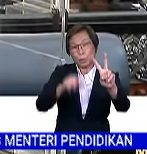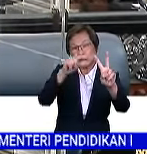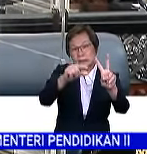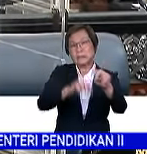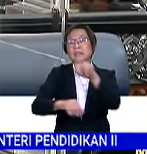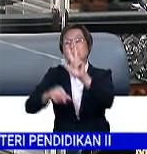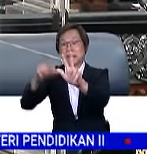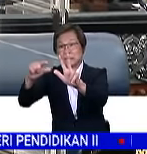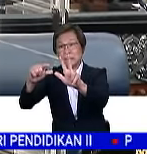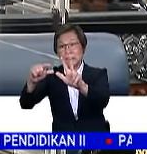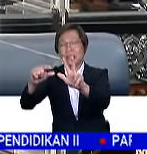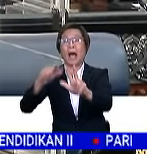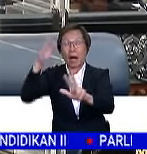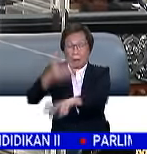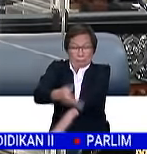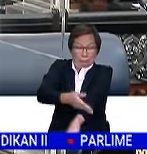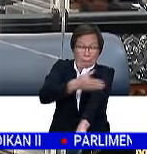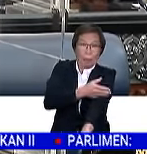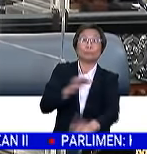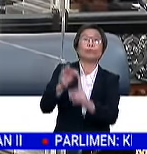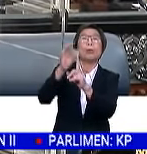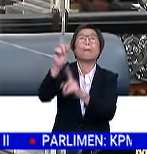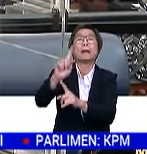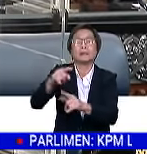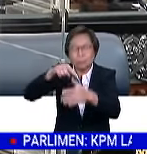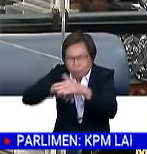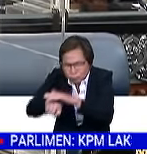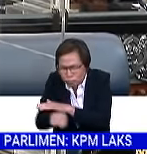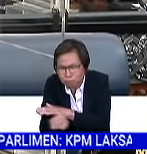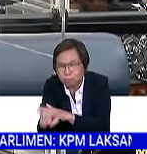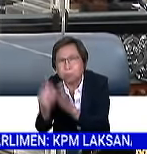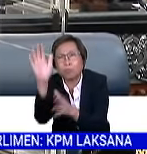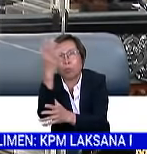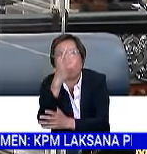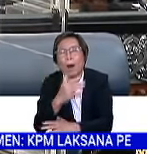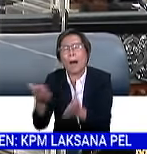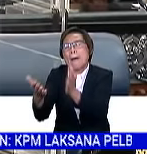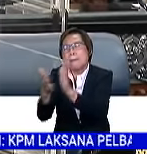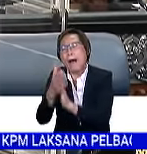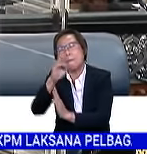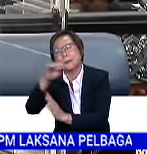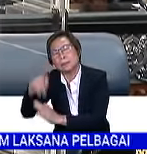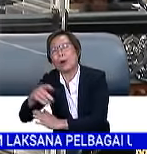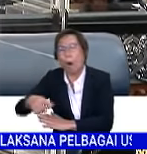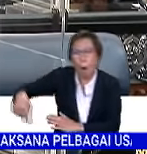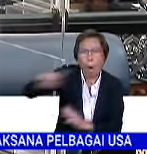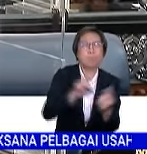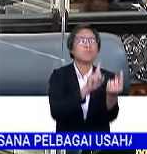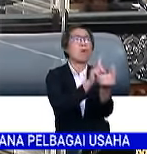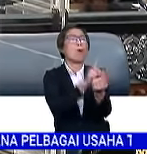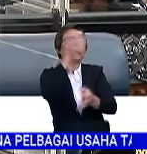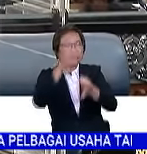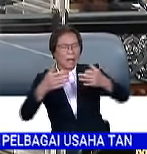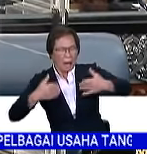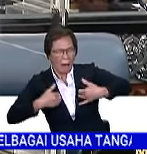3G akan dipertingkat, terutamanya di kawasan pedalaman. Beliau meminta ahli-ahli parlimen supaya bertemu beliau